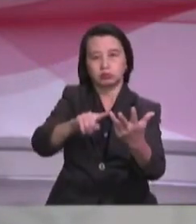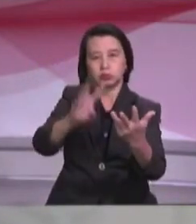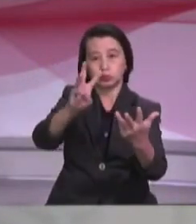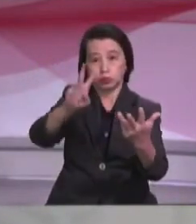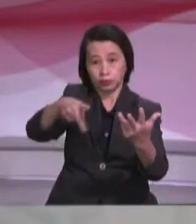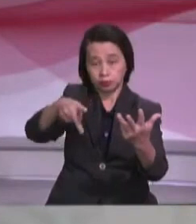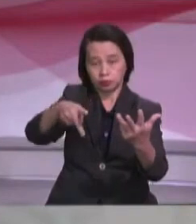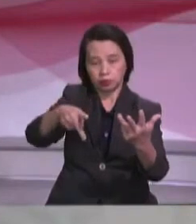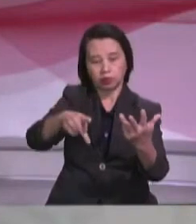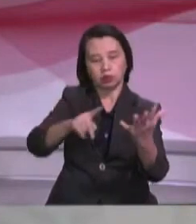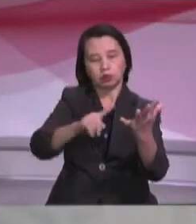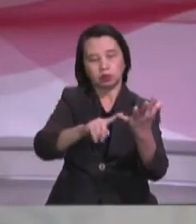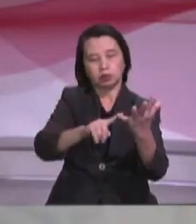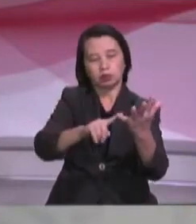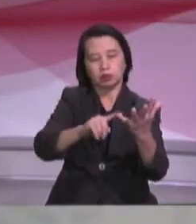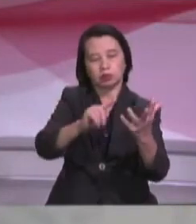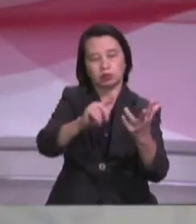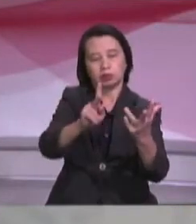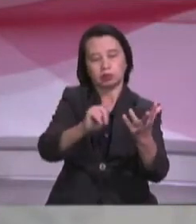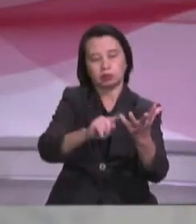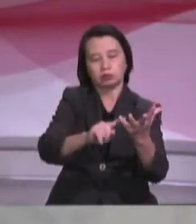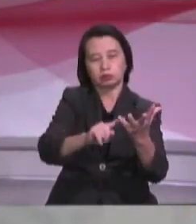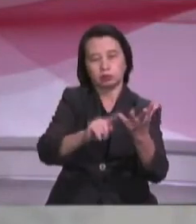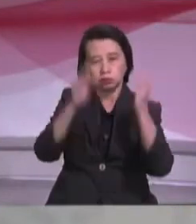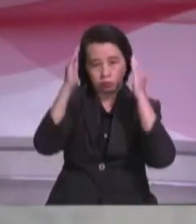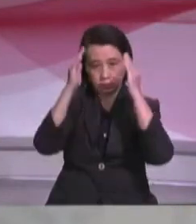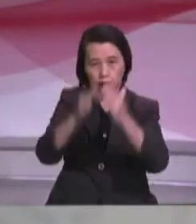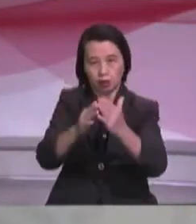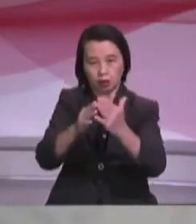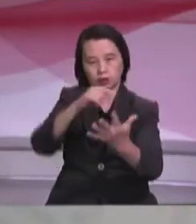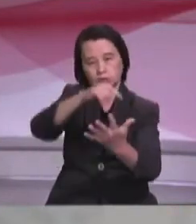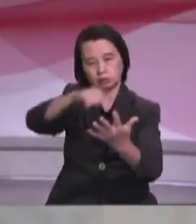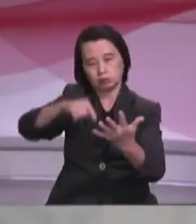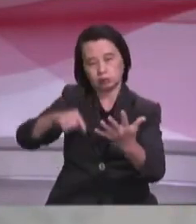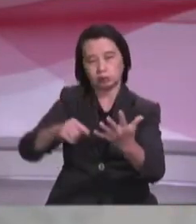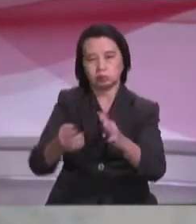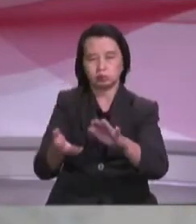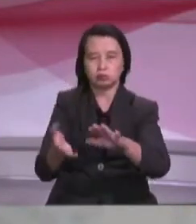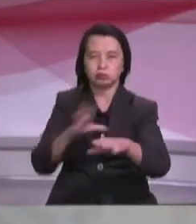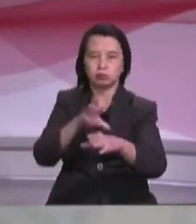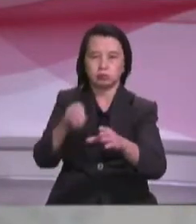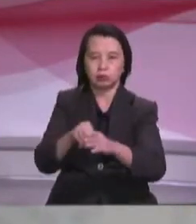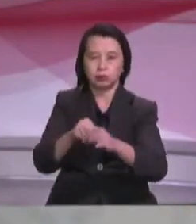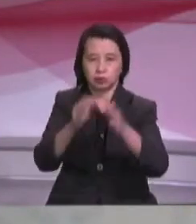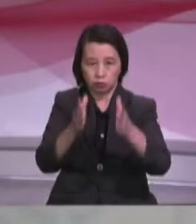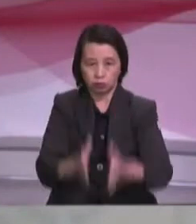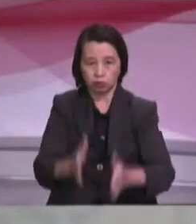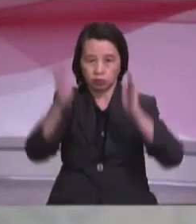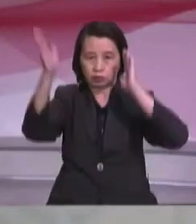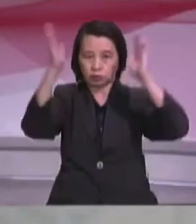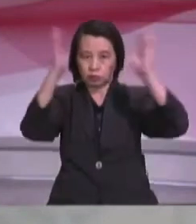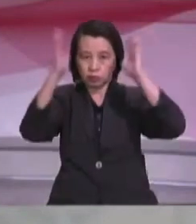wilayah Persekutuan, Kuala Lumpur dan Pahang. Kesemua kes membabitkan warga negara.